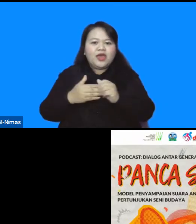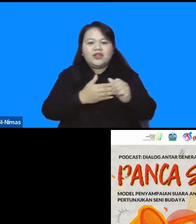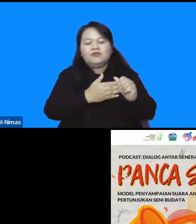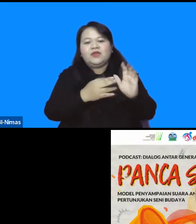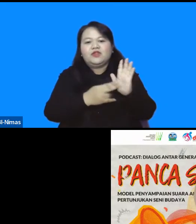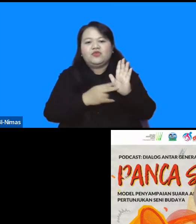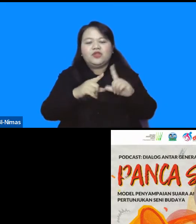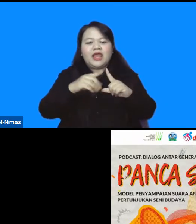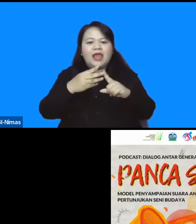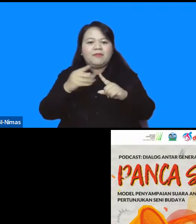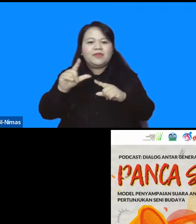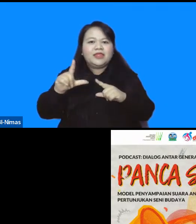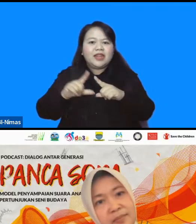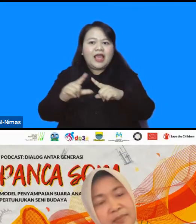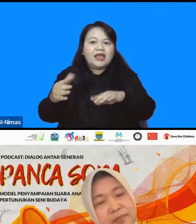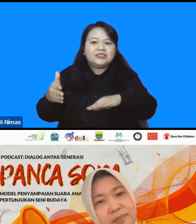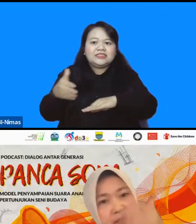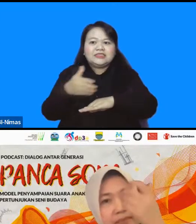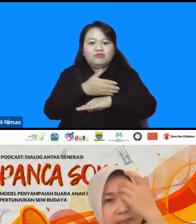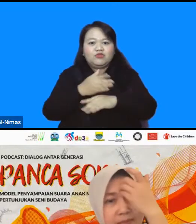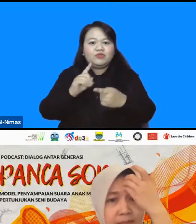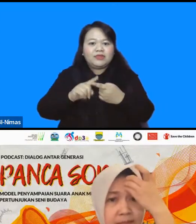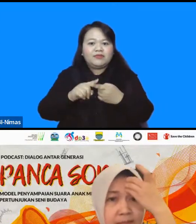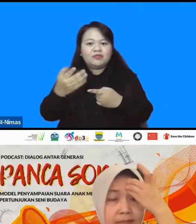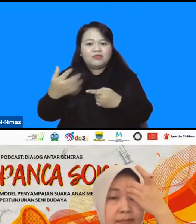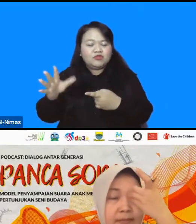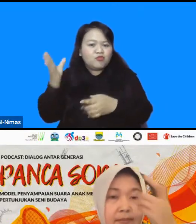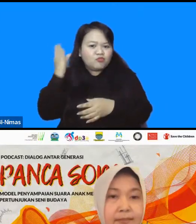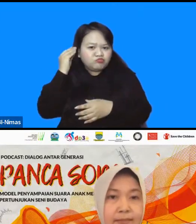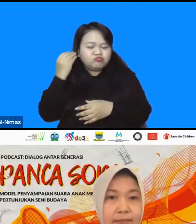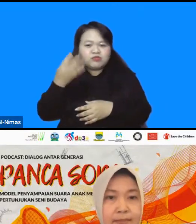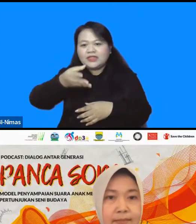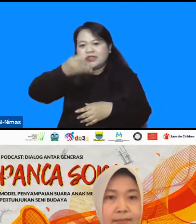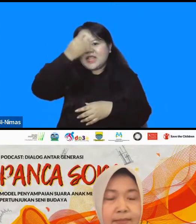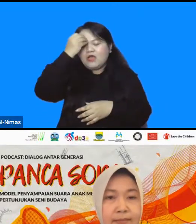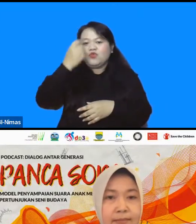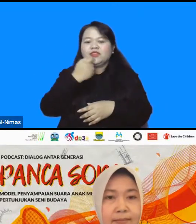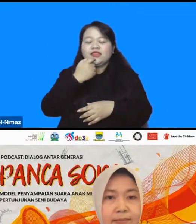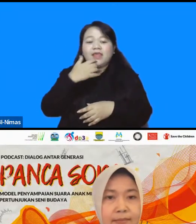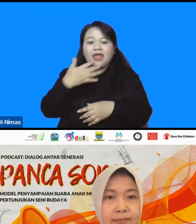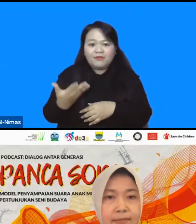Nabila. Sebelumnya kan teman-teman sudah mendengarkan nih terkait